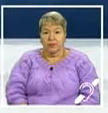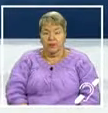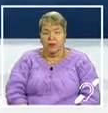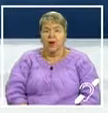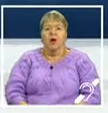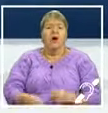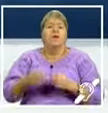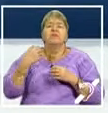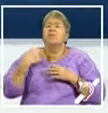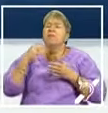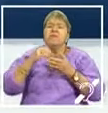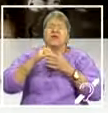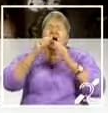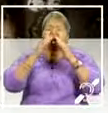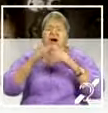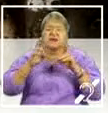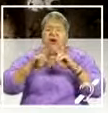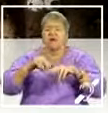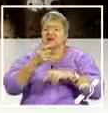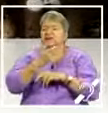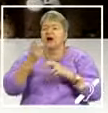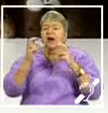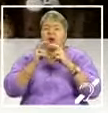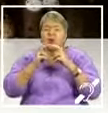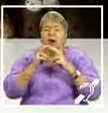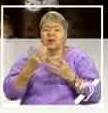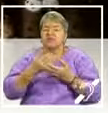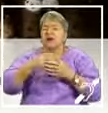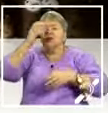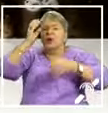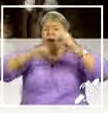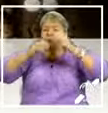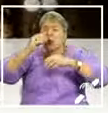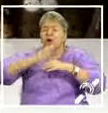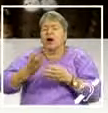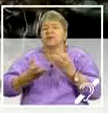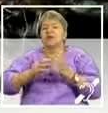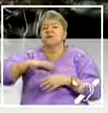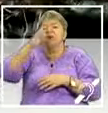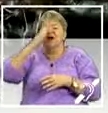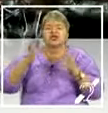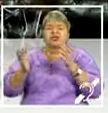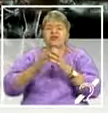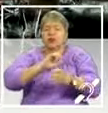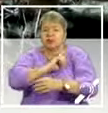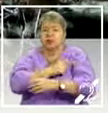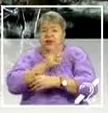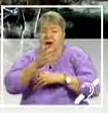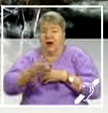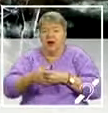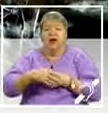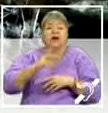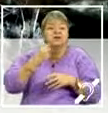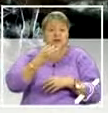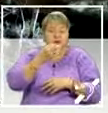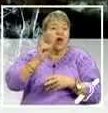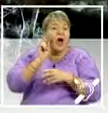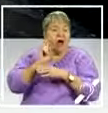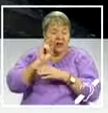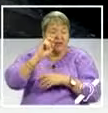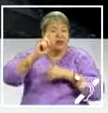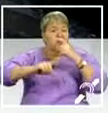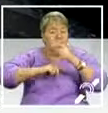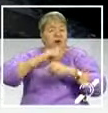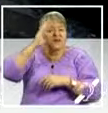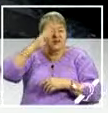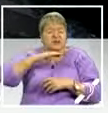Sute de mii de locuințe au rămas fără curent electric din cauza ploilor torențiale și a vântului violent. Meteorologii avertizează că urmează